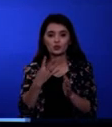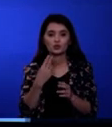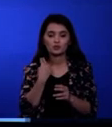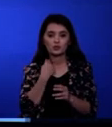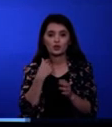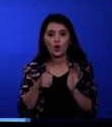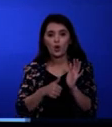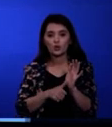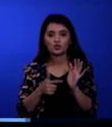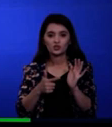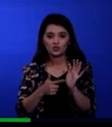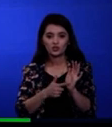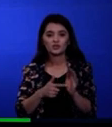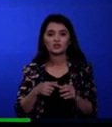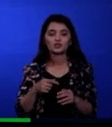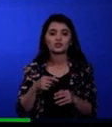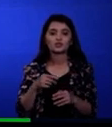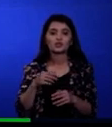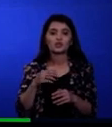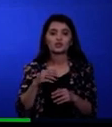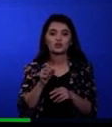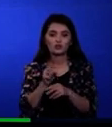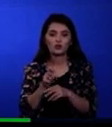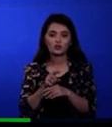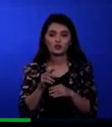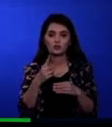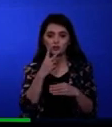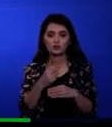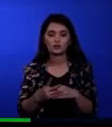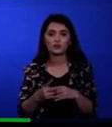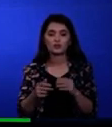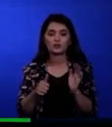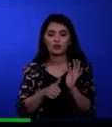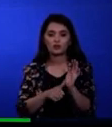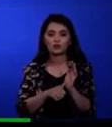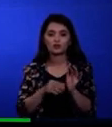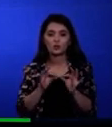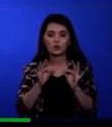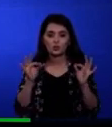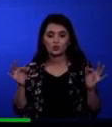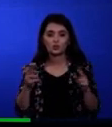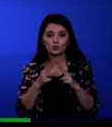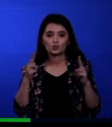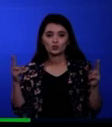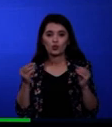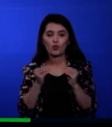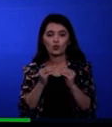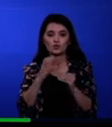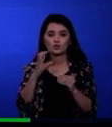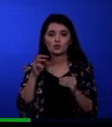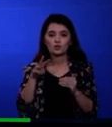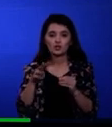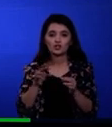6-chi va 7-chi topshiriqlar. 6-chi masala. Uzunligi 10 cm bo'lgan kesma